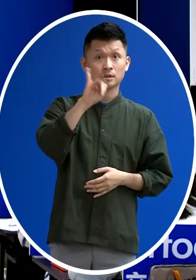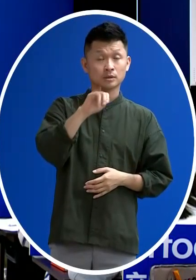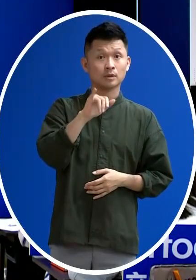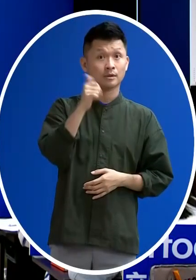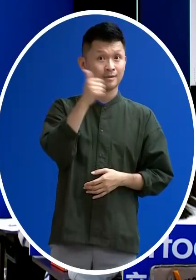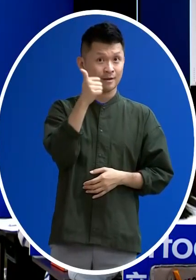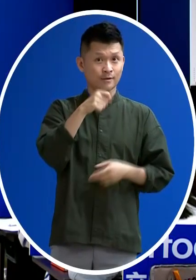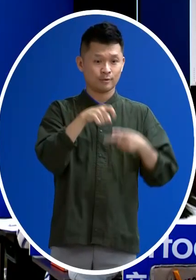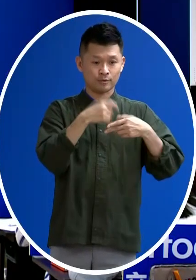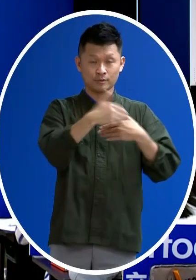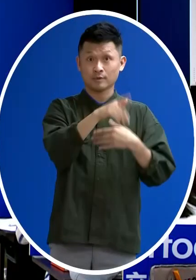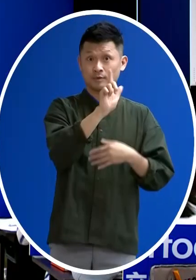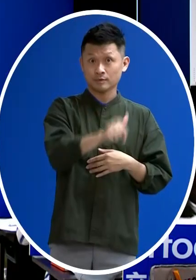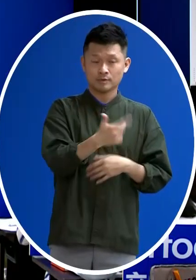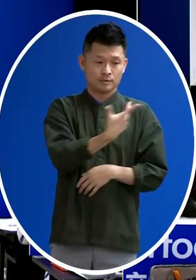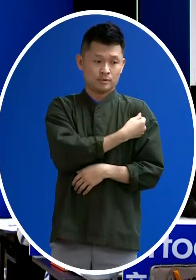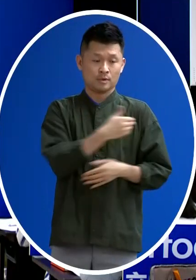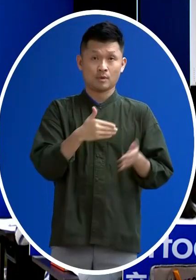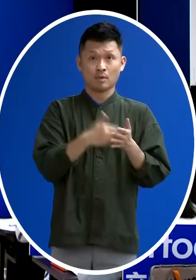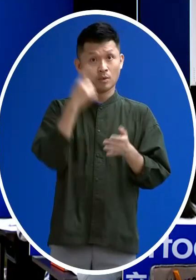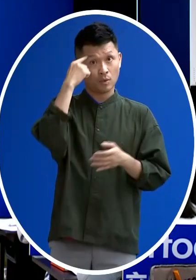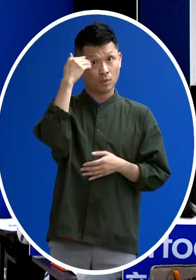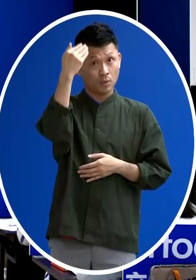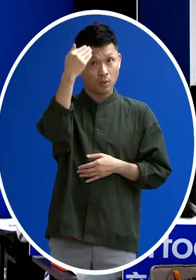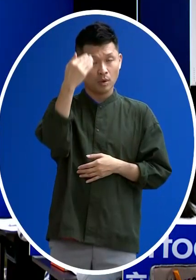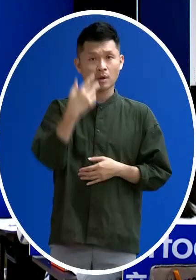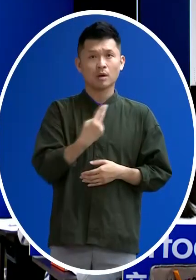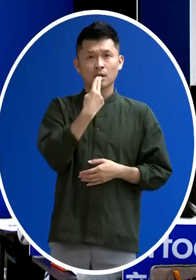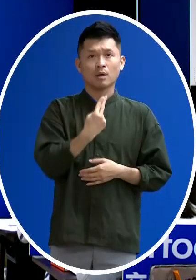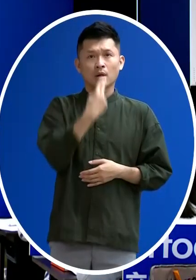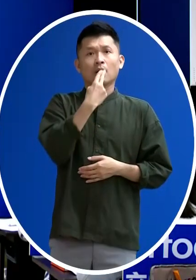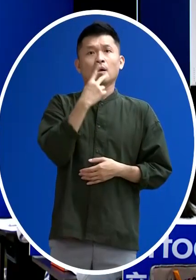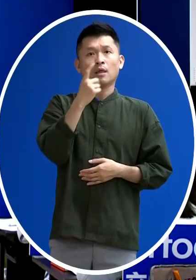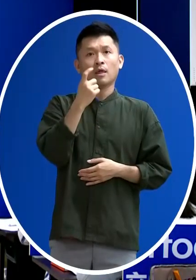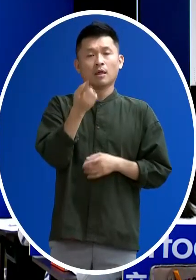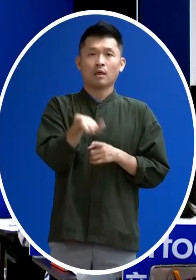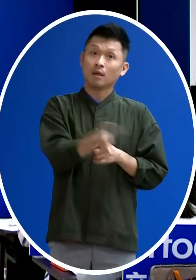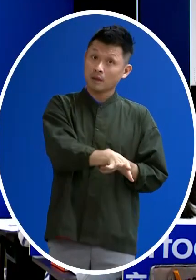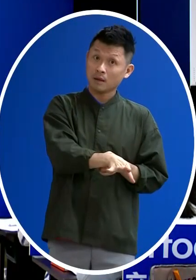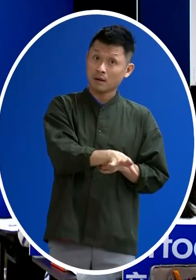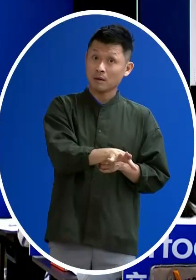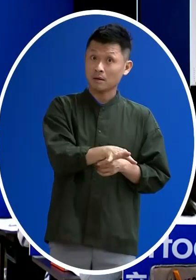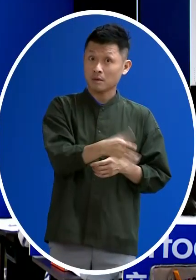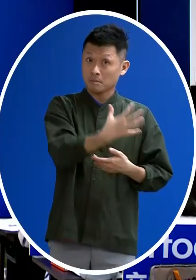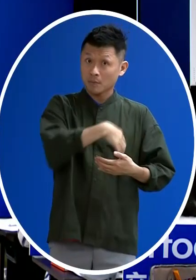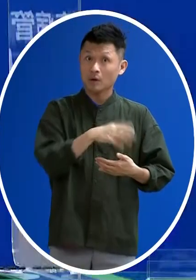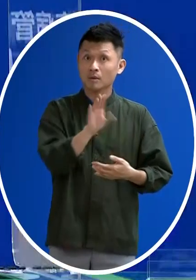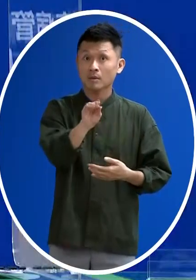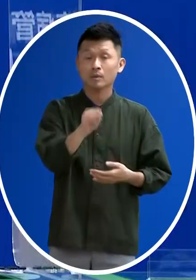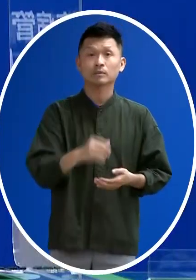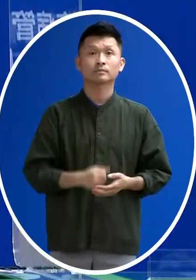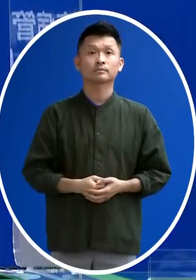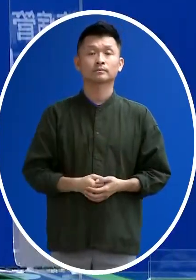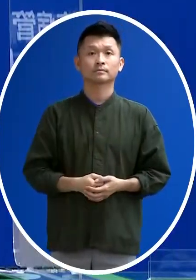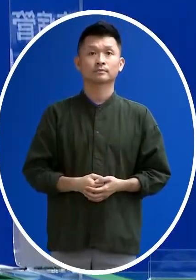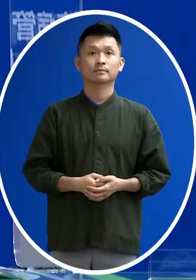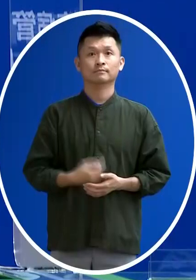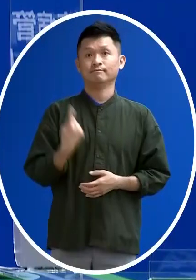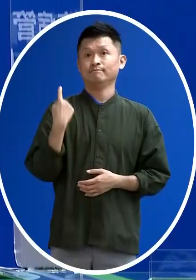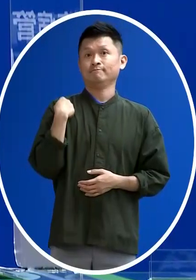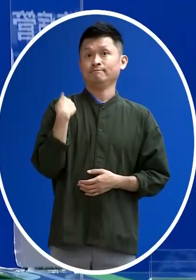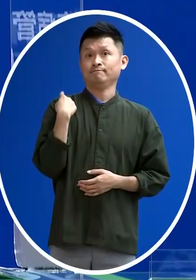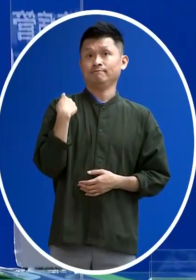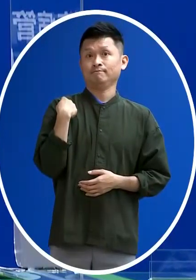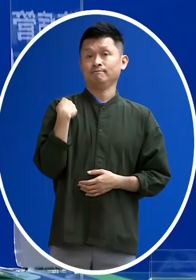程师，他打完9天之后休克不治死亡？不晓得有掌握到这个讯息吗？谢谢。 好，来请庄副哈。 昨